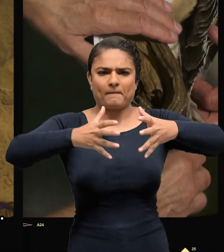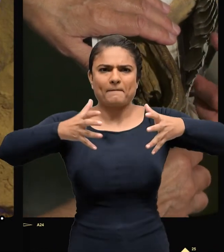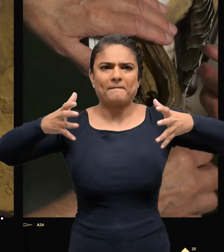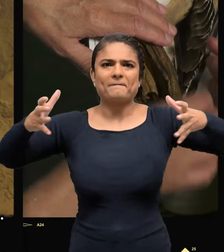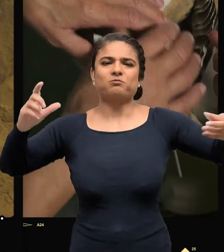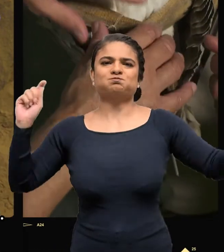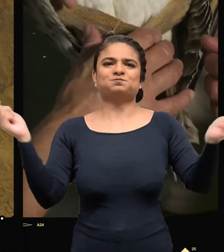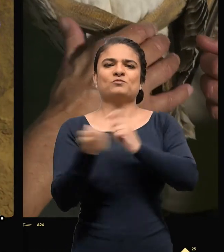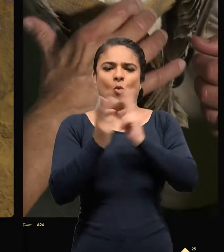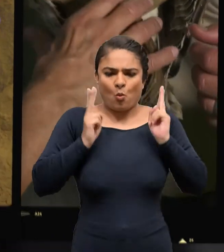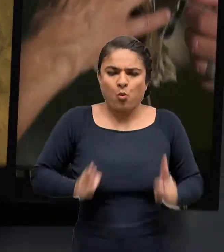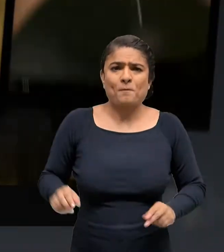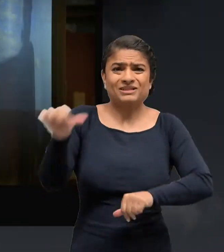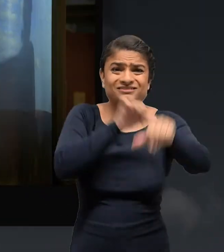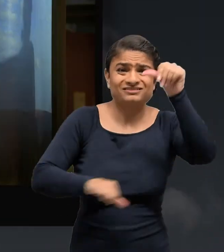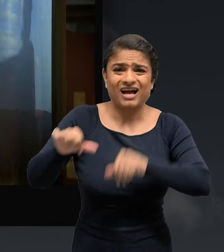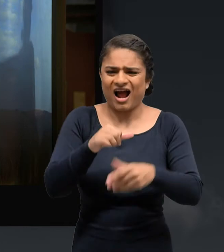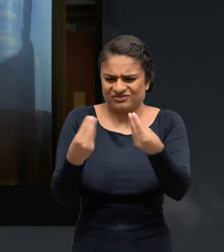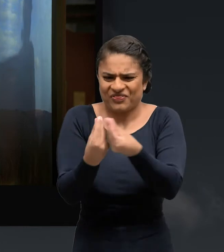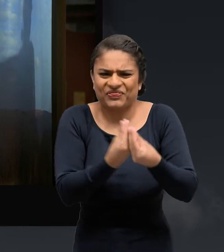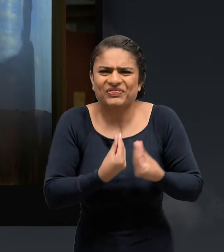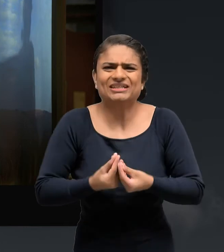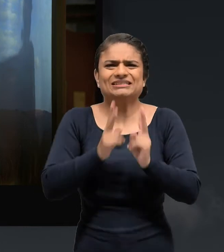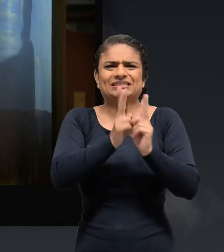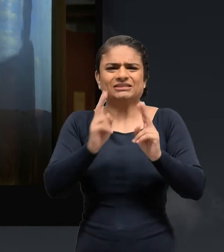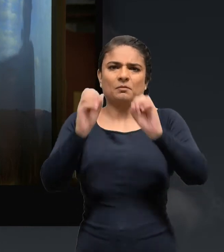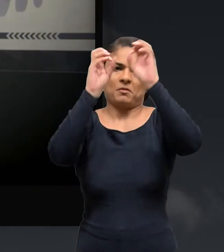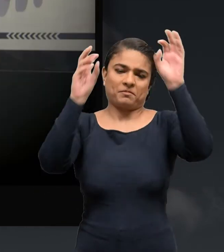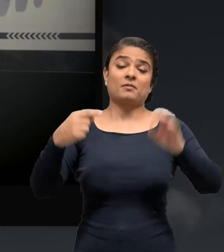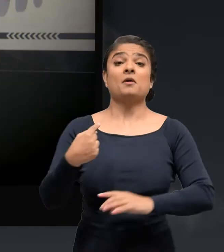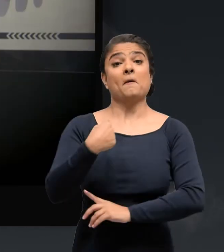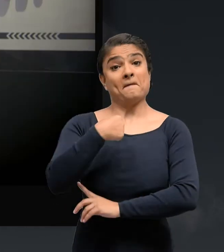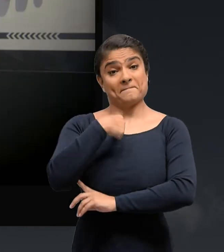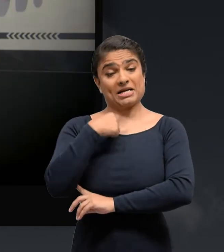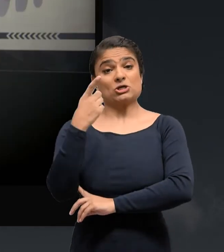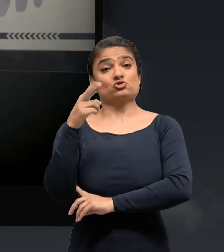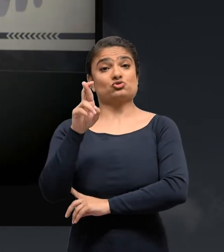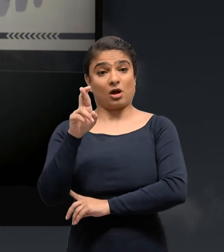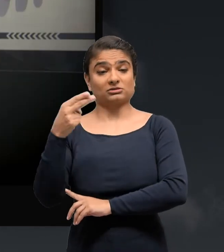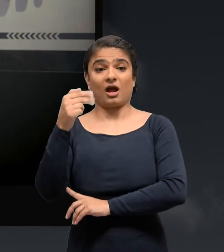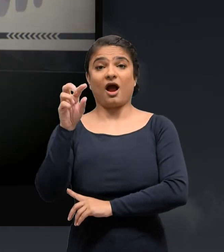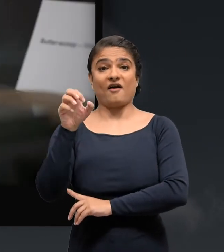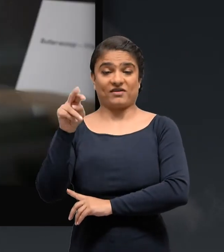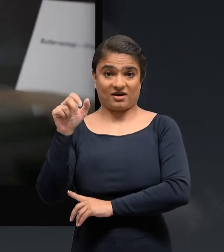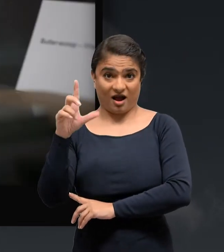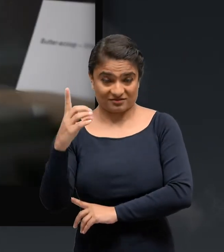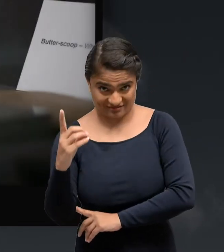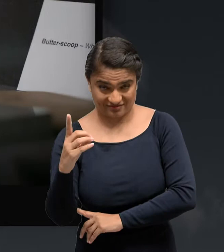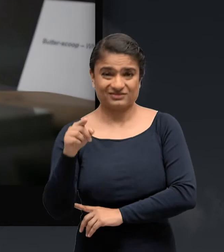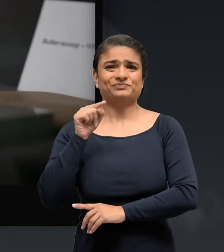science artifacts. Ek is Dr. Nico Avenant, departementhoof by soogdierkunde.